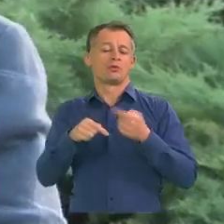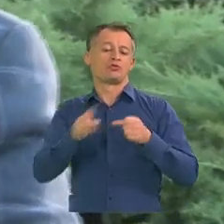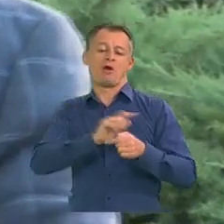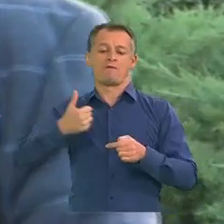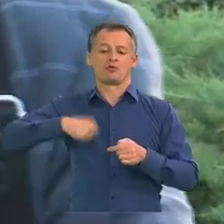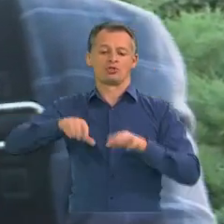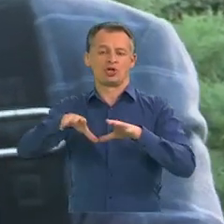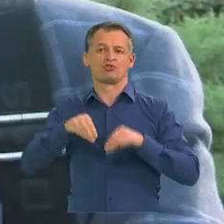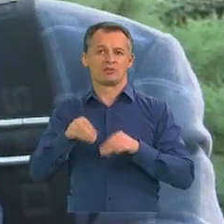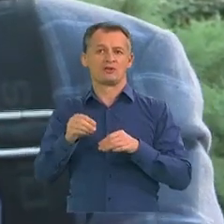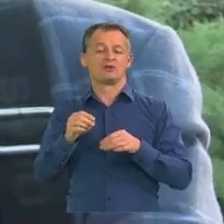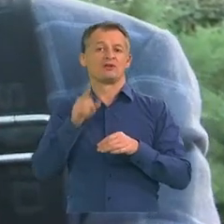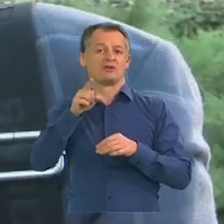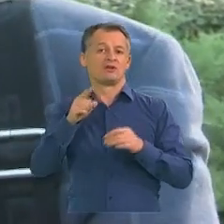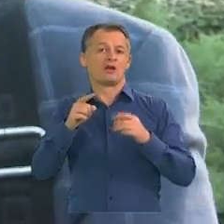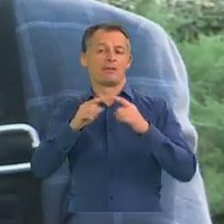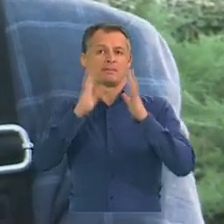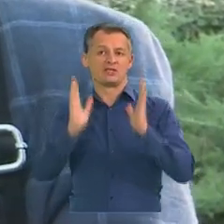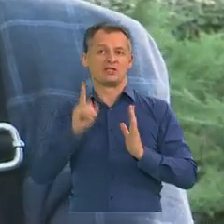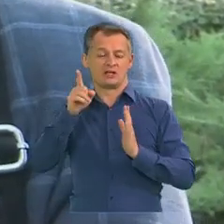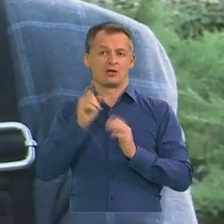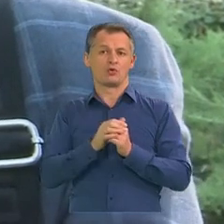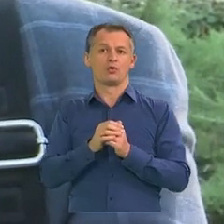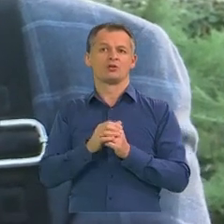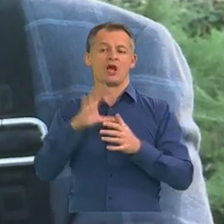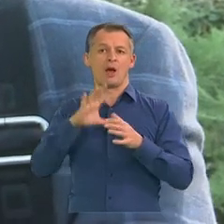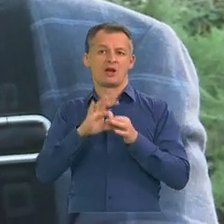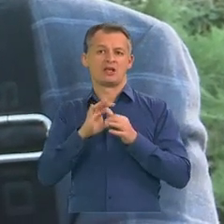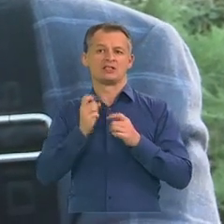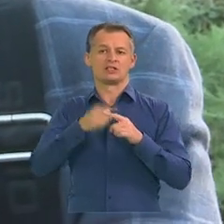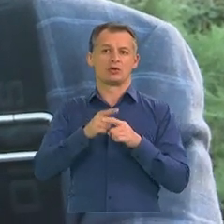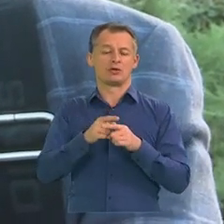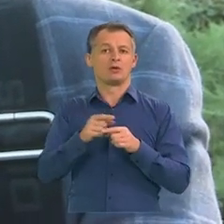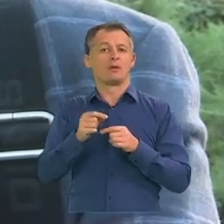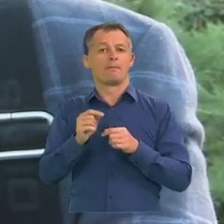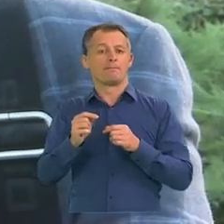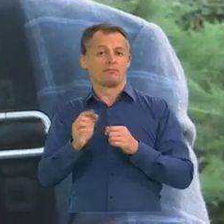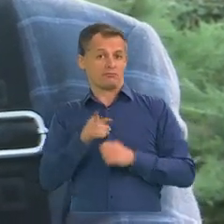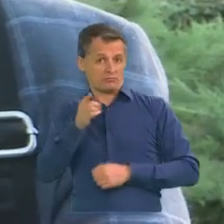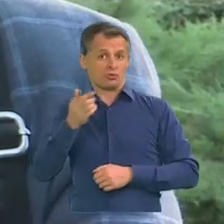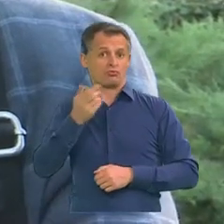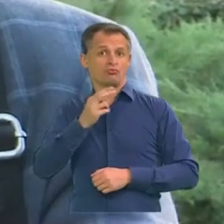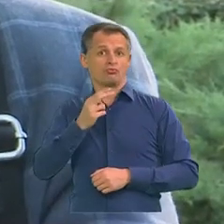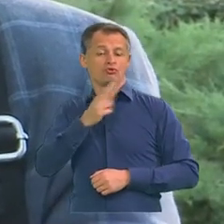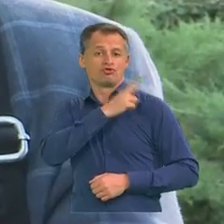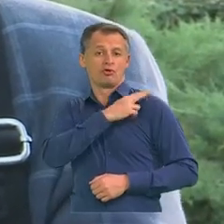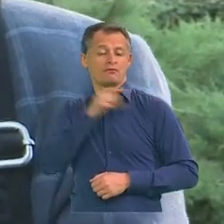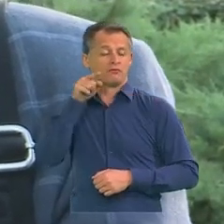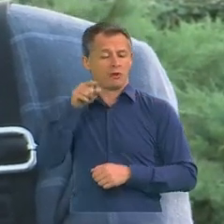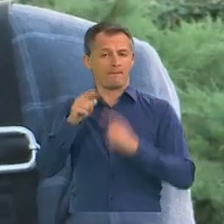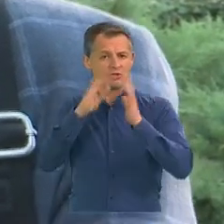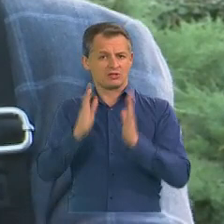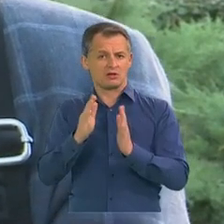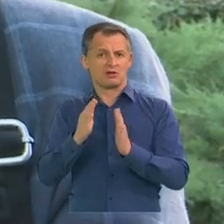pentru întreținerea sexuale. Arhiepiscopia sau biserica, mai exact, în loc să iei măsuri să verifice, au făcut în așa fel încât să mă scoată pe mine din